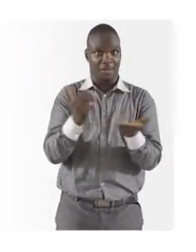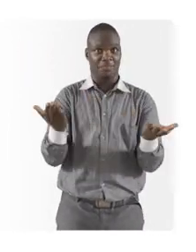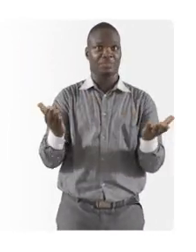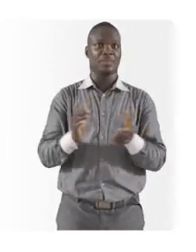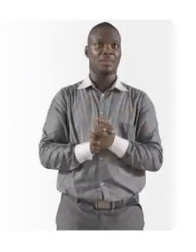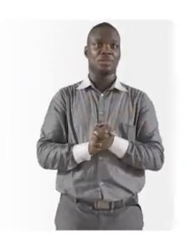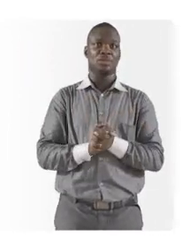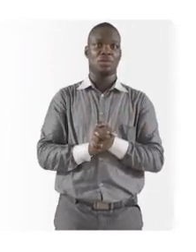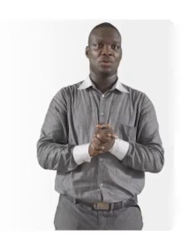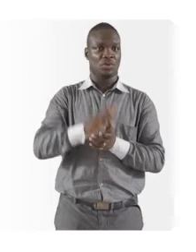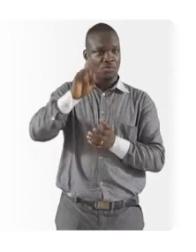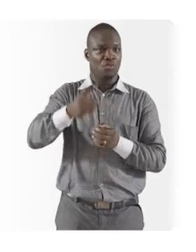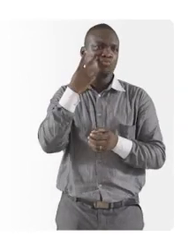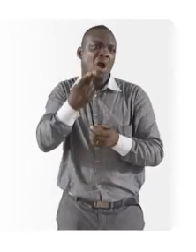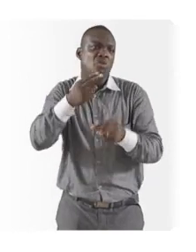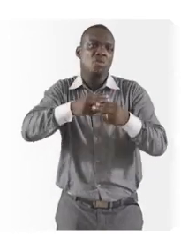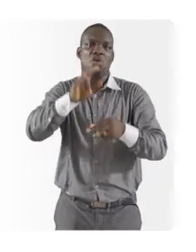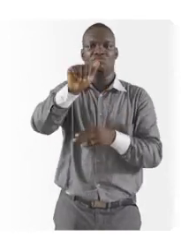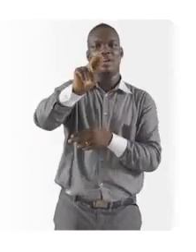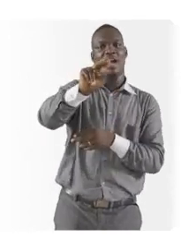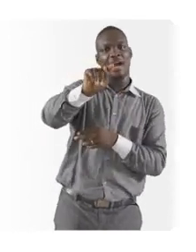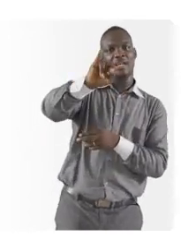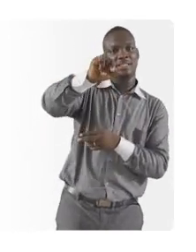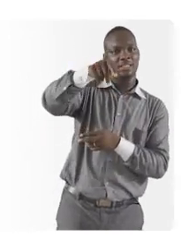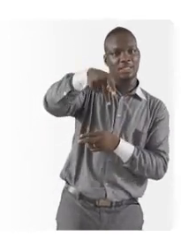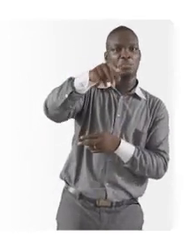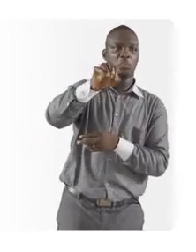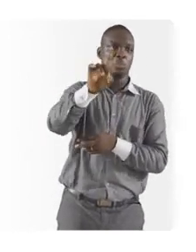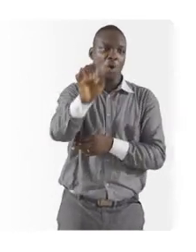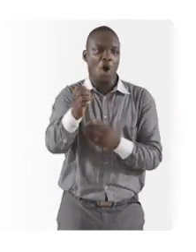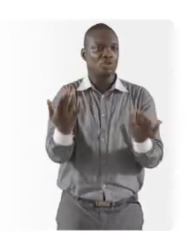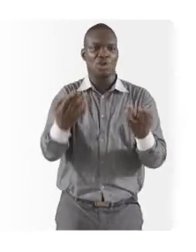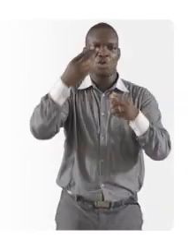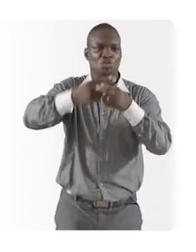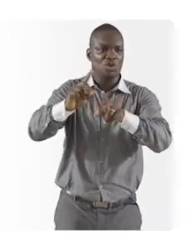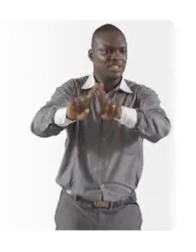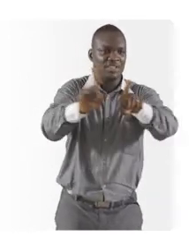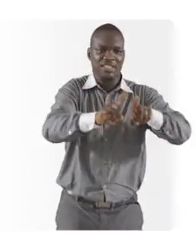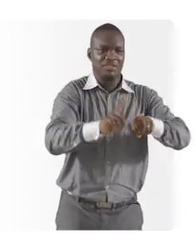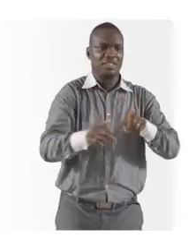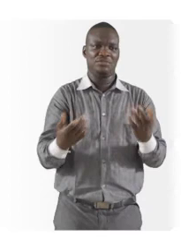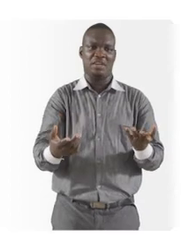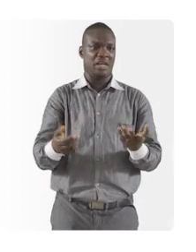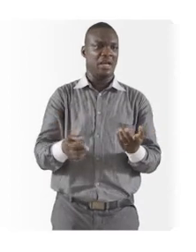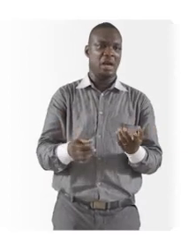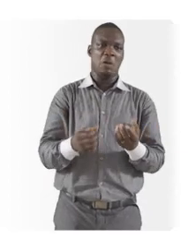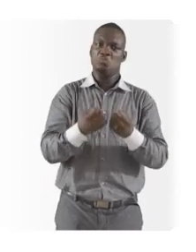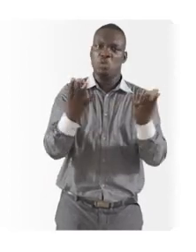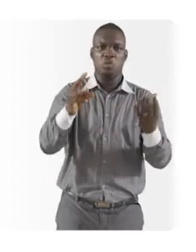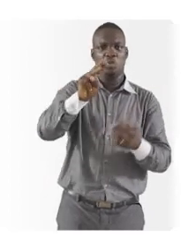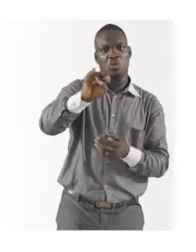embryonnaire, l'antipode, la cellule centrale, les synergides,